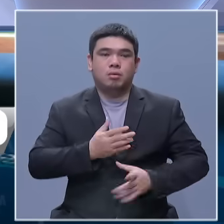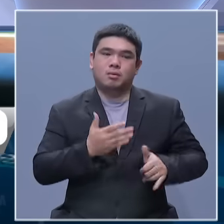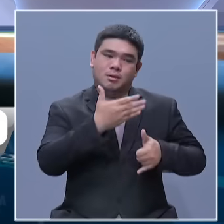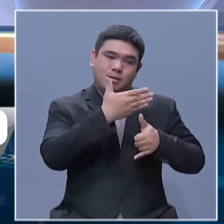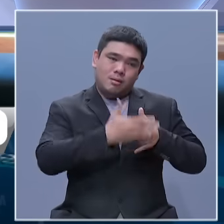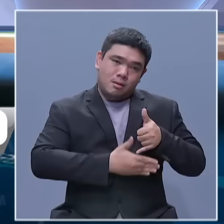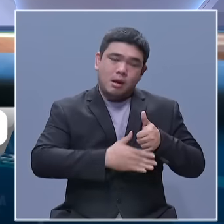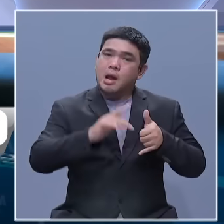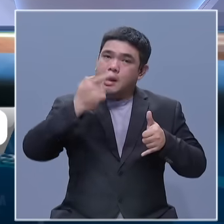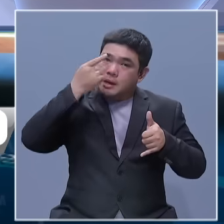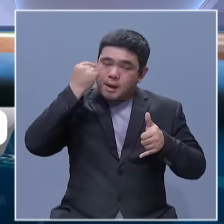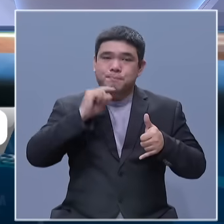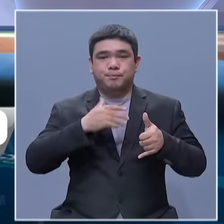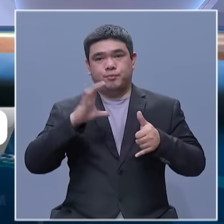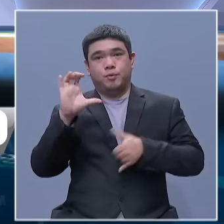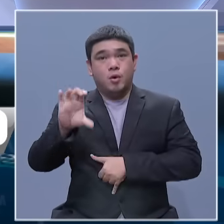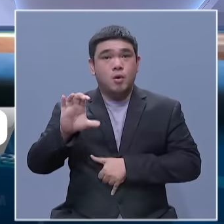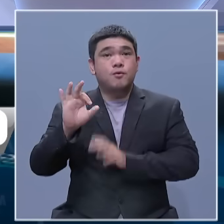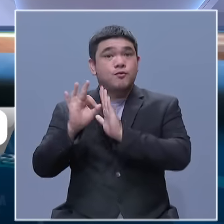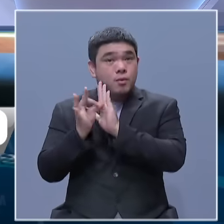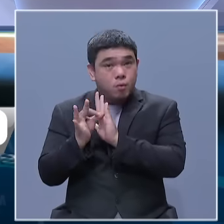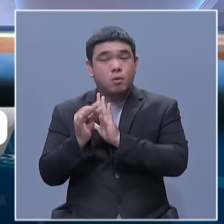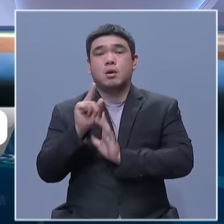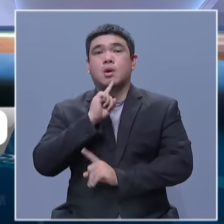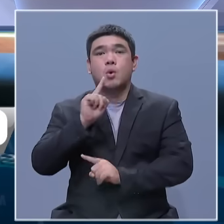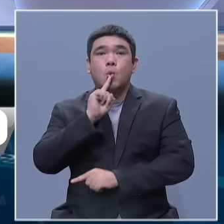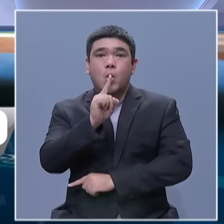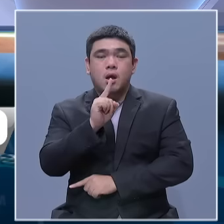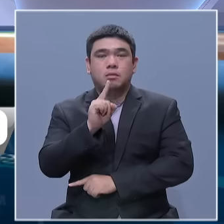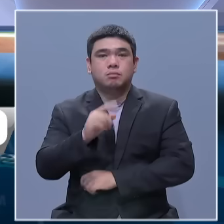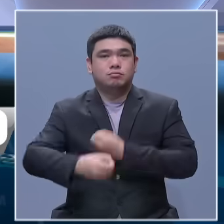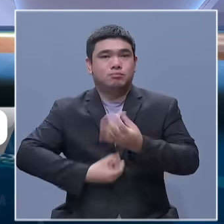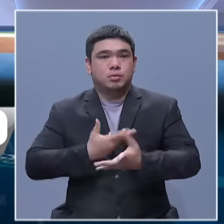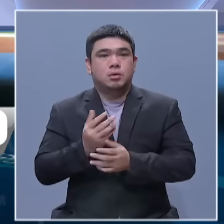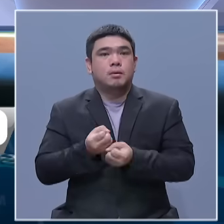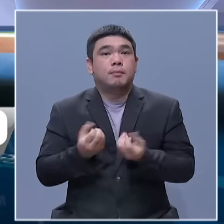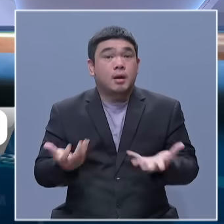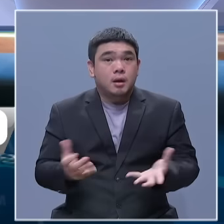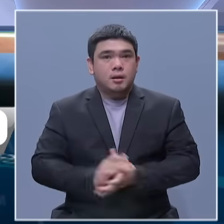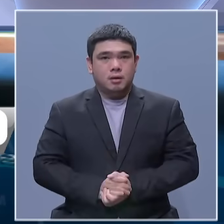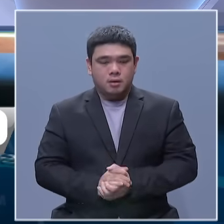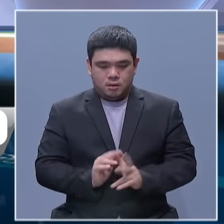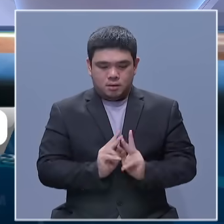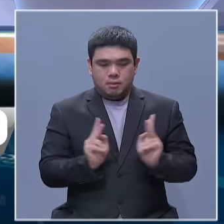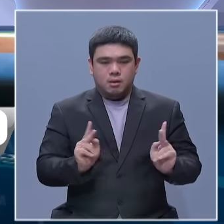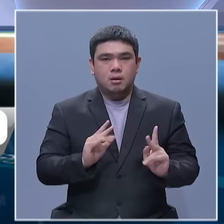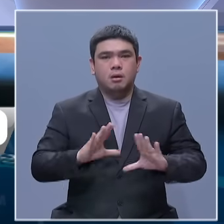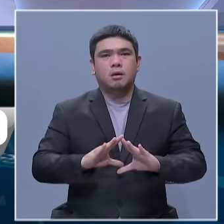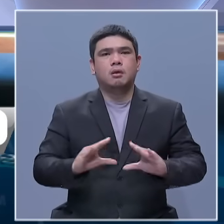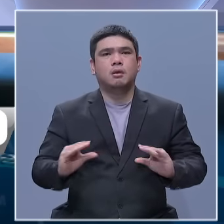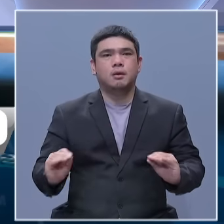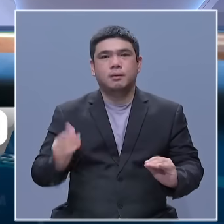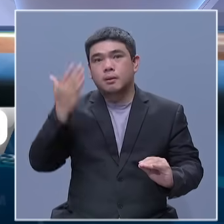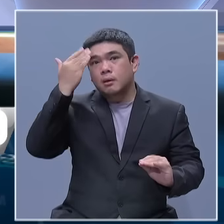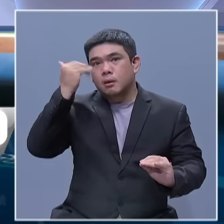ล์เป็นสีดำบ้างมีการโพสต์ต่างๆแต่ว่าหลายคนบอกว่าเอ๊ะกรรมการบริหารพรรคทำไมดูเงียบๆจังกับเหตุการณ์ที่เกิดขึ้นไม่เห็นออกม